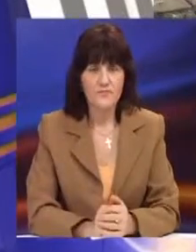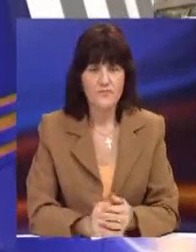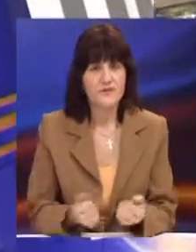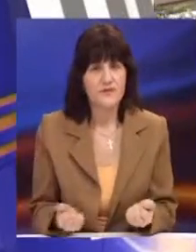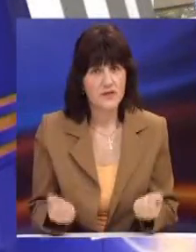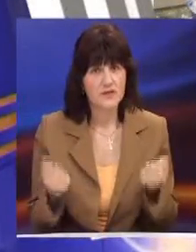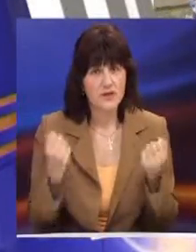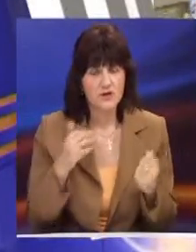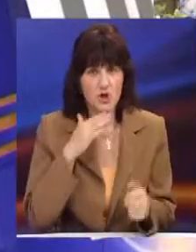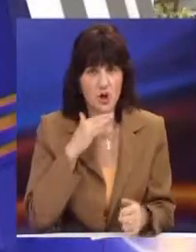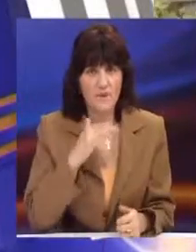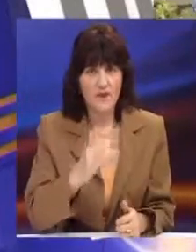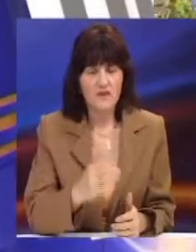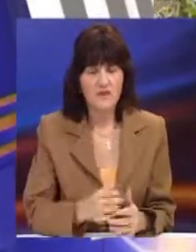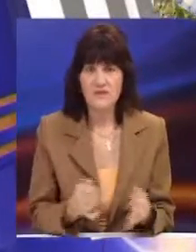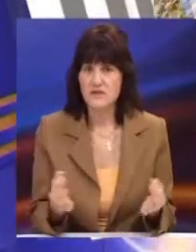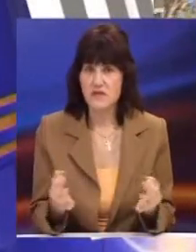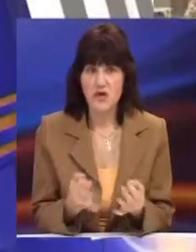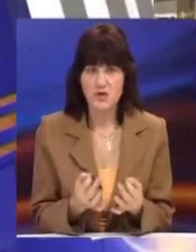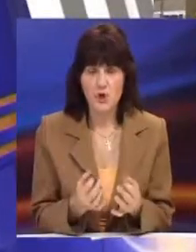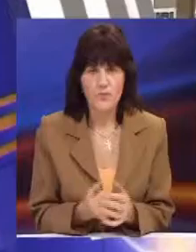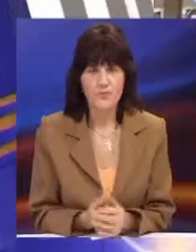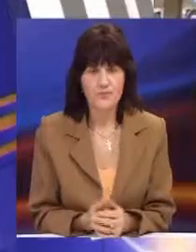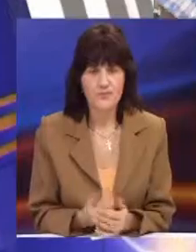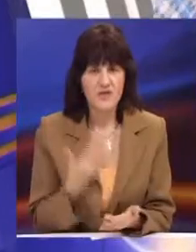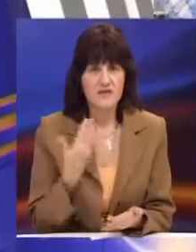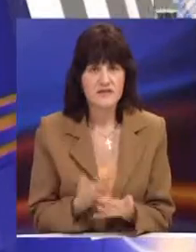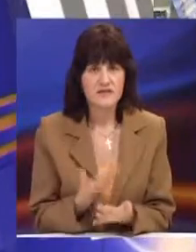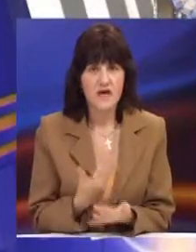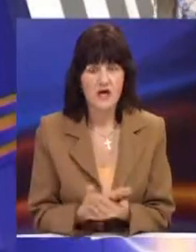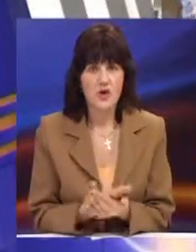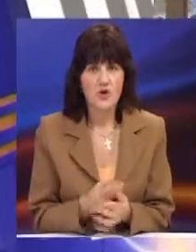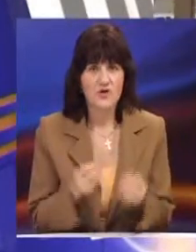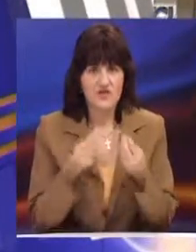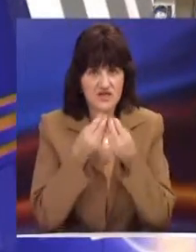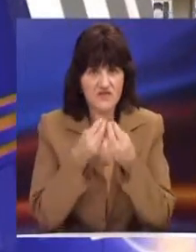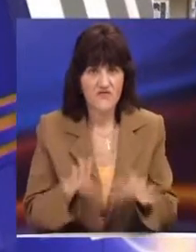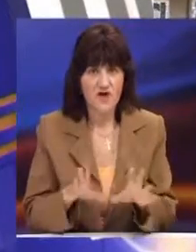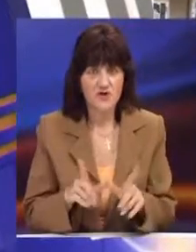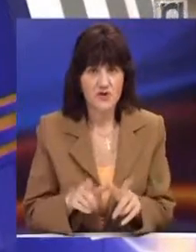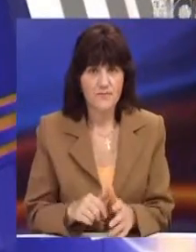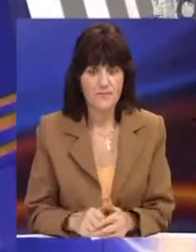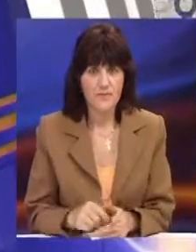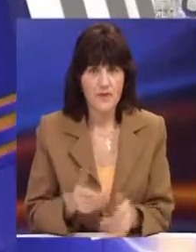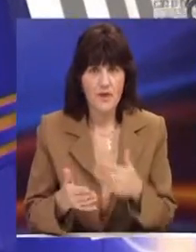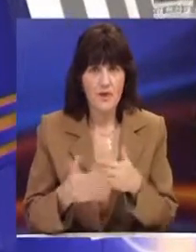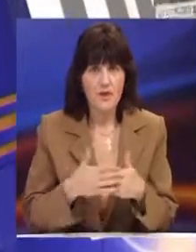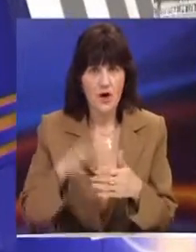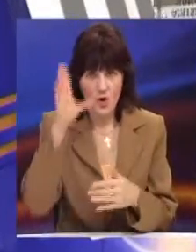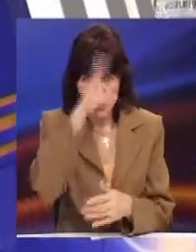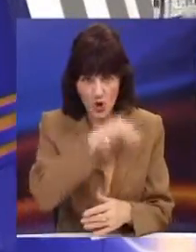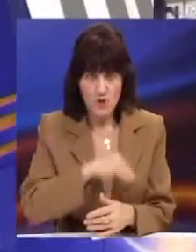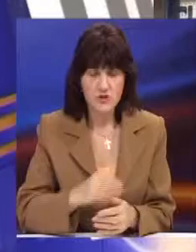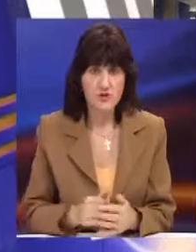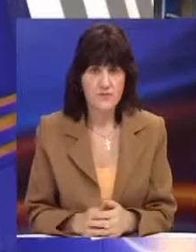Na to je teško imati komentar. Zašto? Pa zato što se svašta dešava. Preko